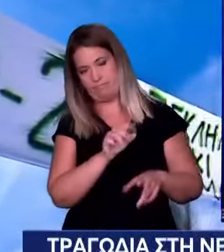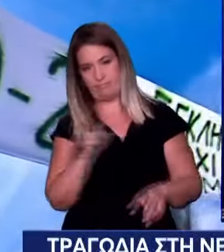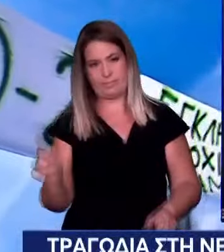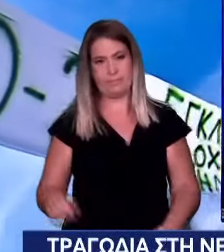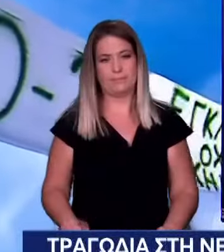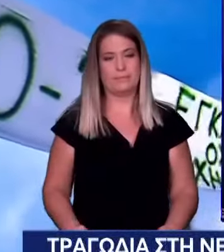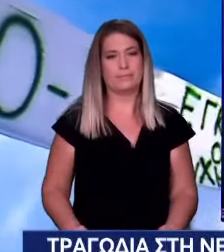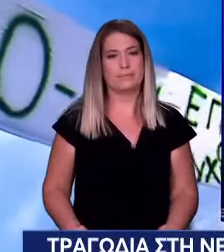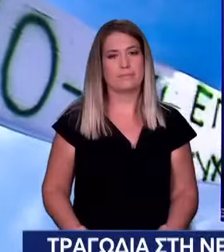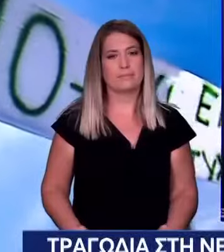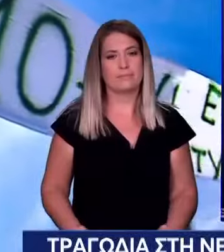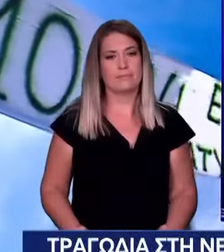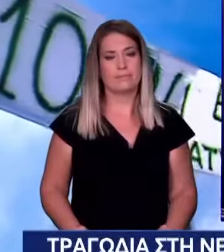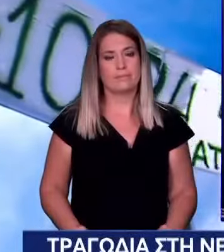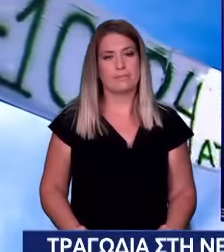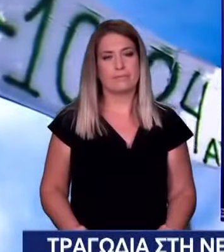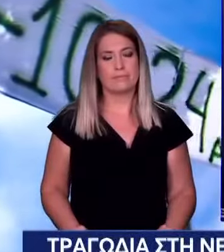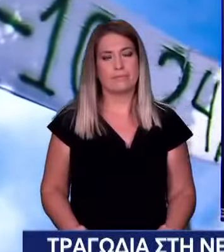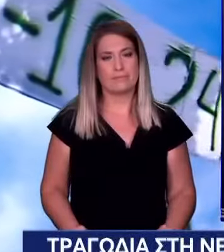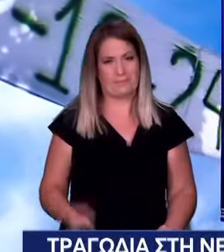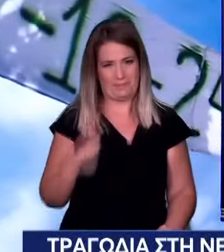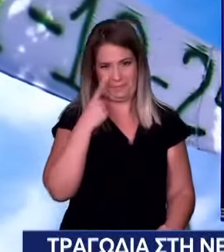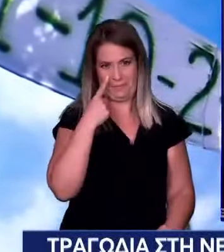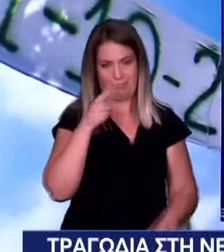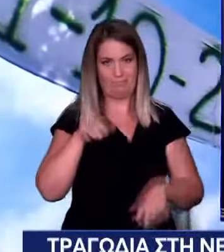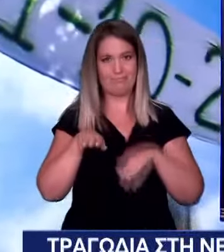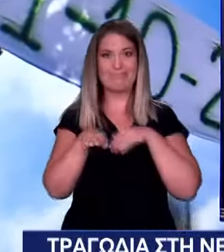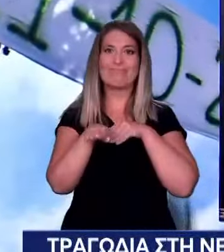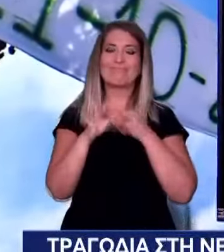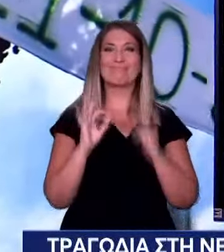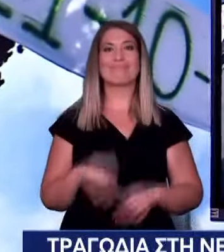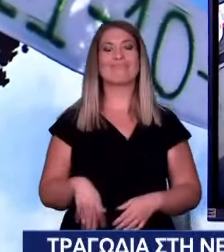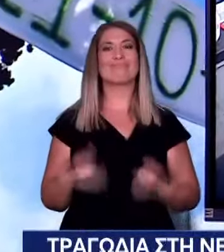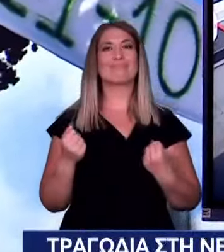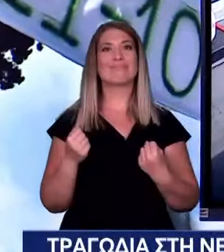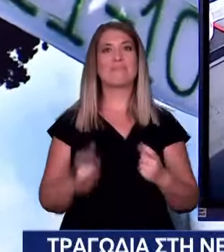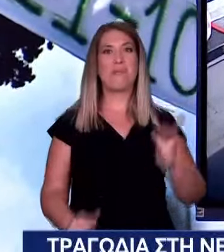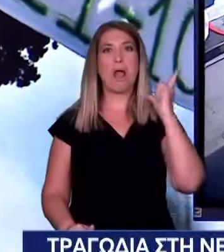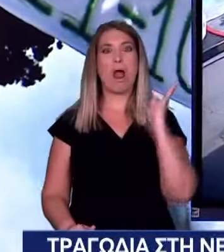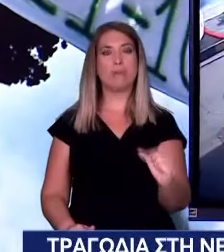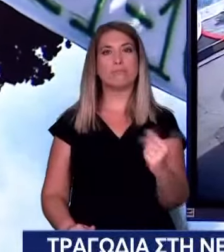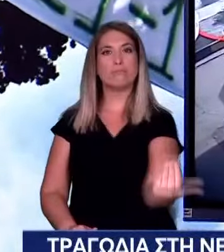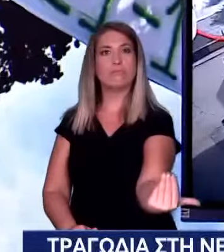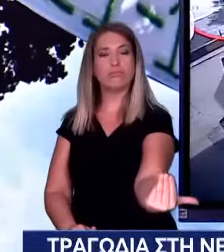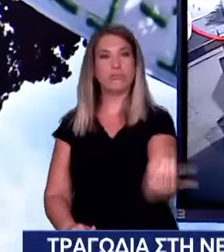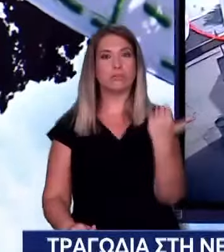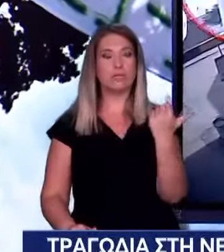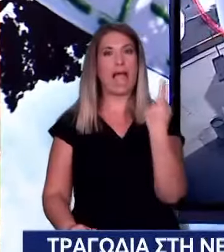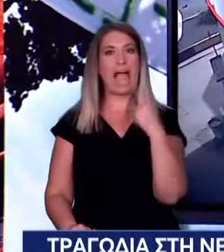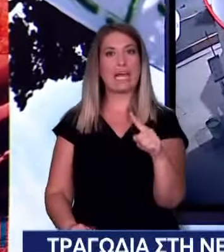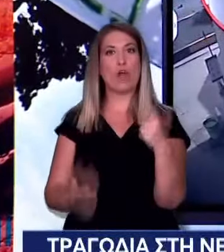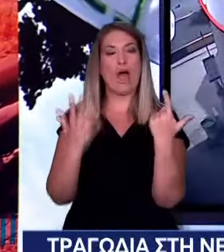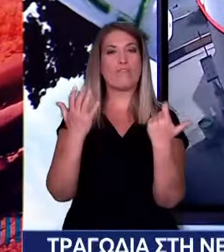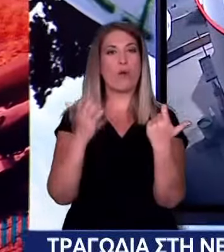δείτε τώρα πώς έρχεται με την ίδια ταχύτητα, 170 και κάτι χιλιόμετρα από το αντίθετο ρεύμα ο